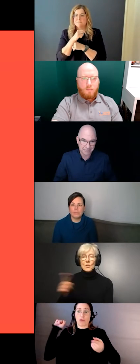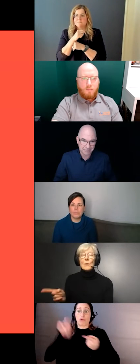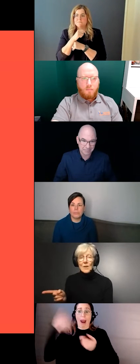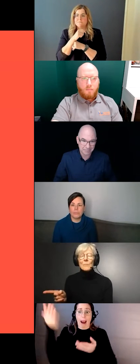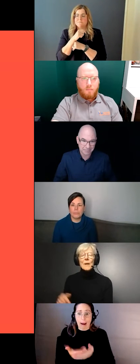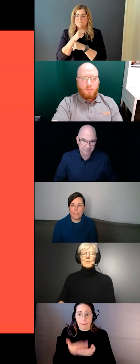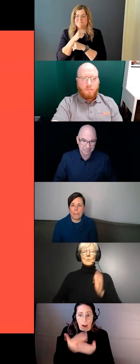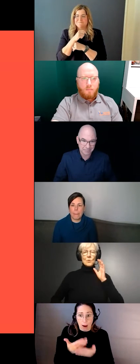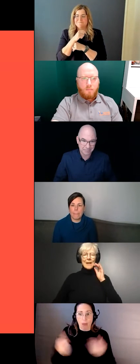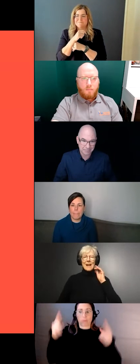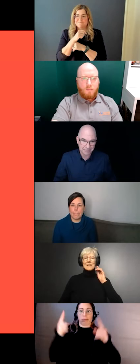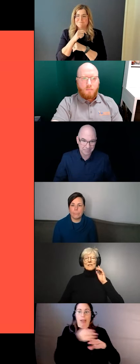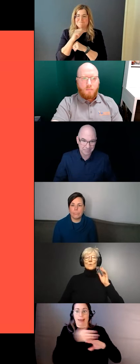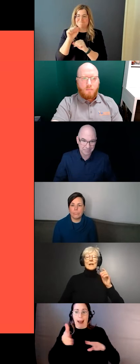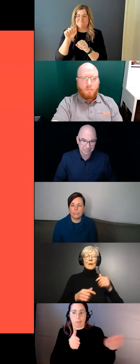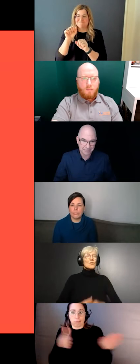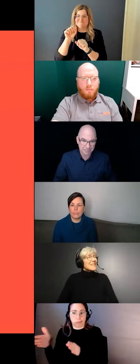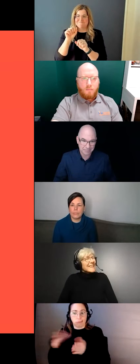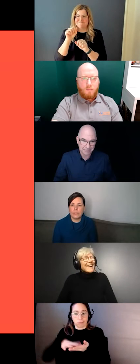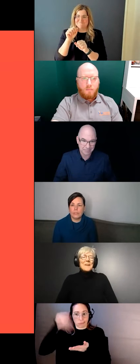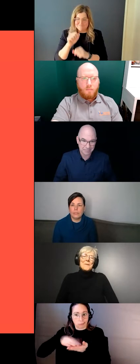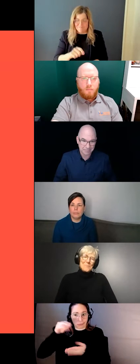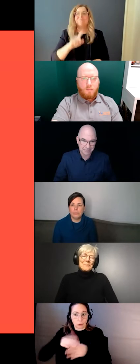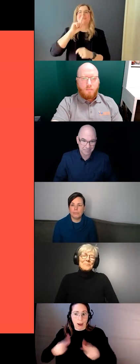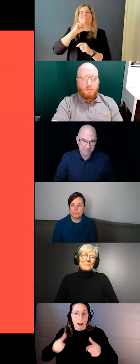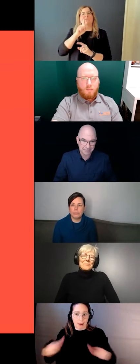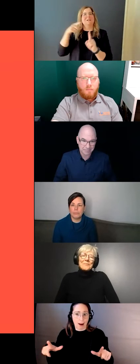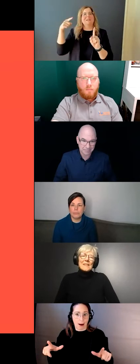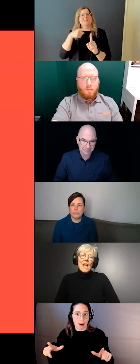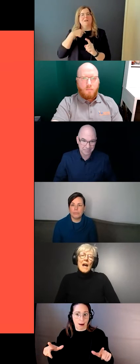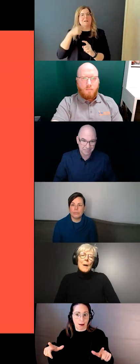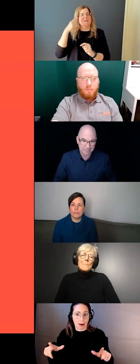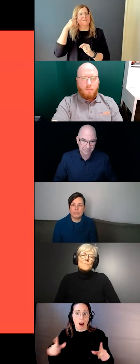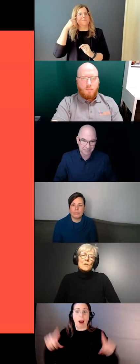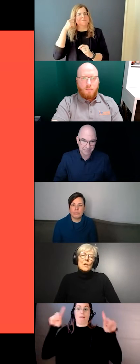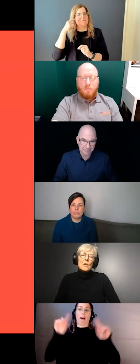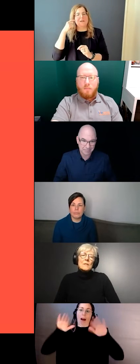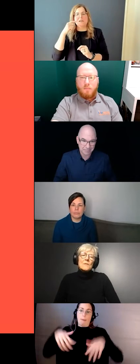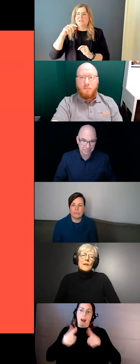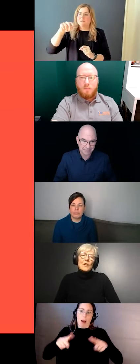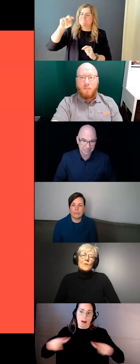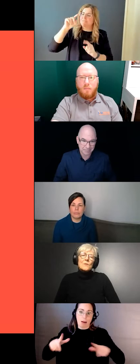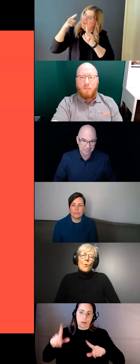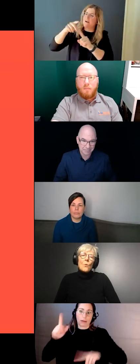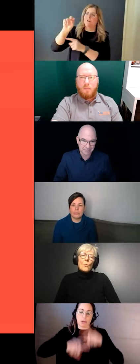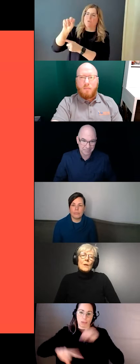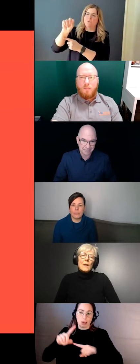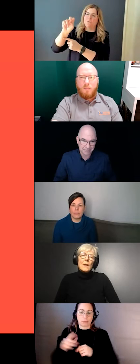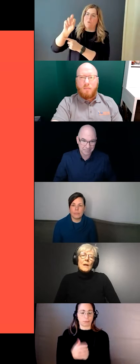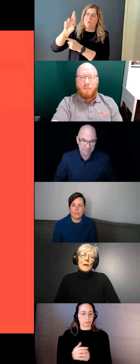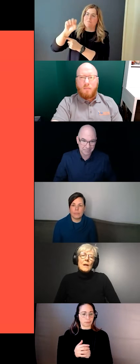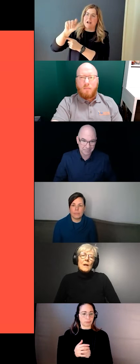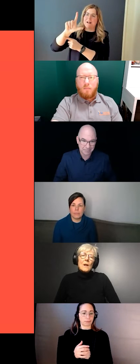des signes jusqu'à ce qu'ils arrivent à l'école. Et donc, il y a un délai dans leur apprentissage de langage jusqu'à ce qu'ils puissent avoir accès